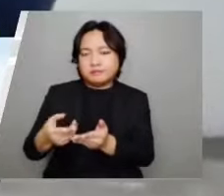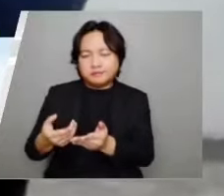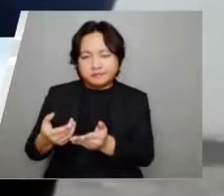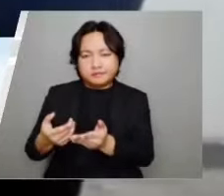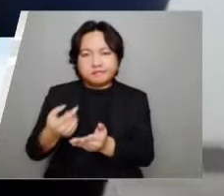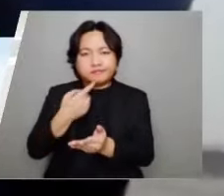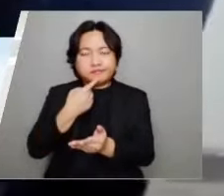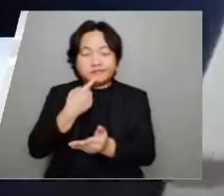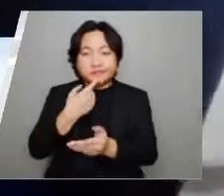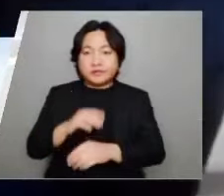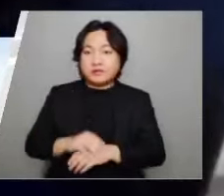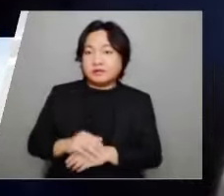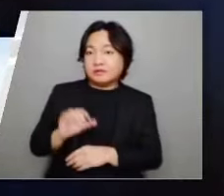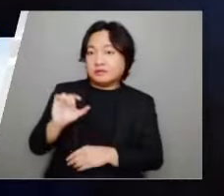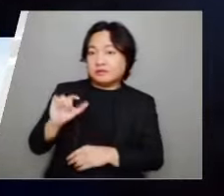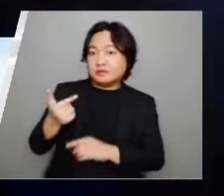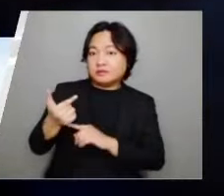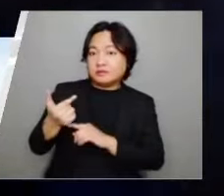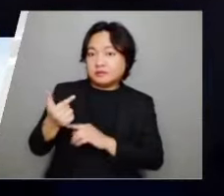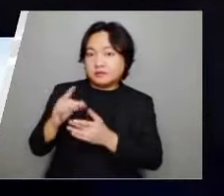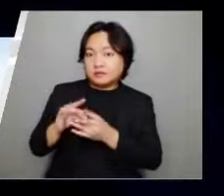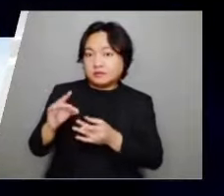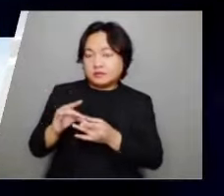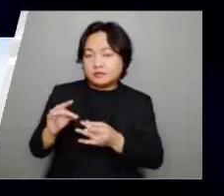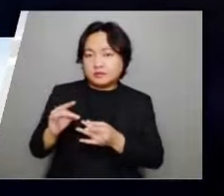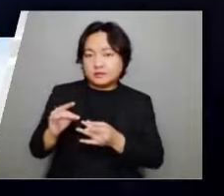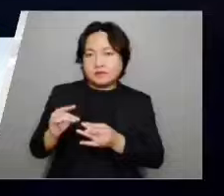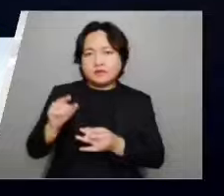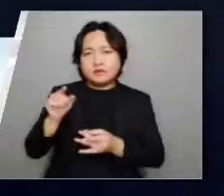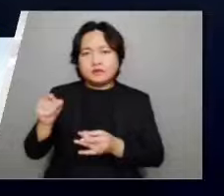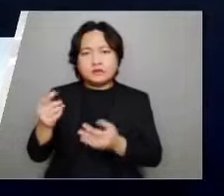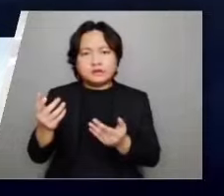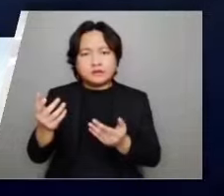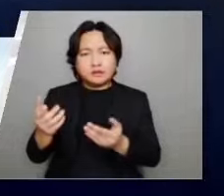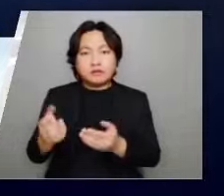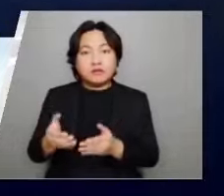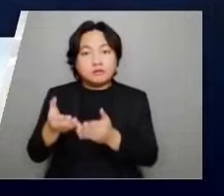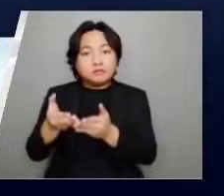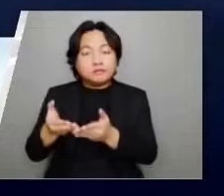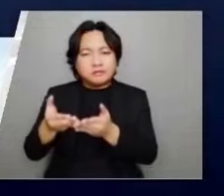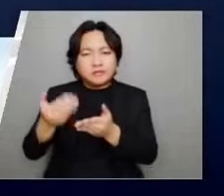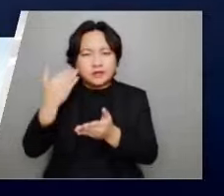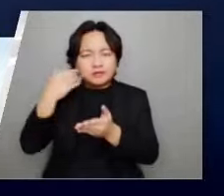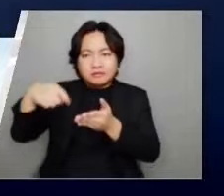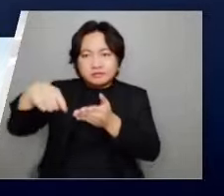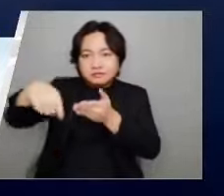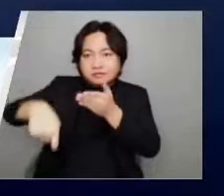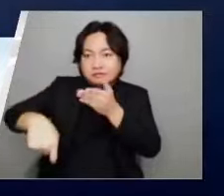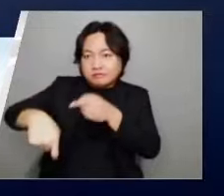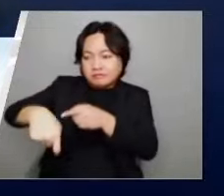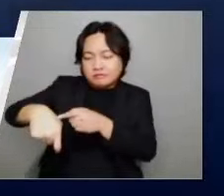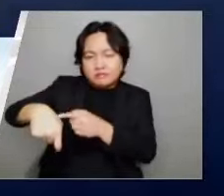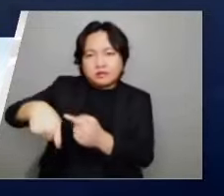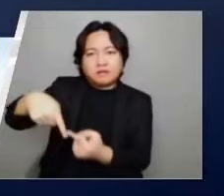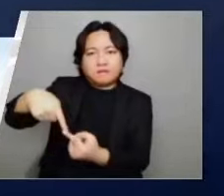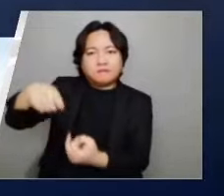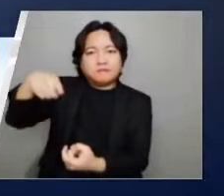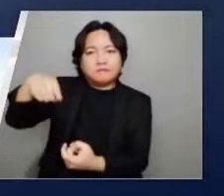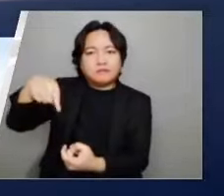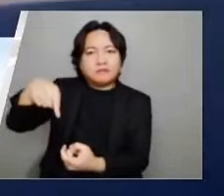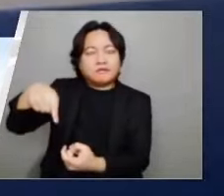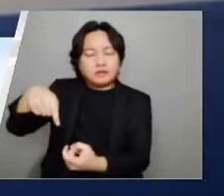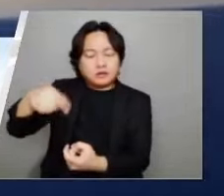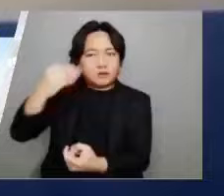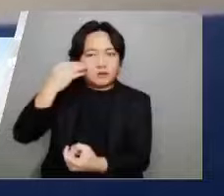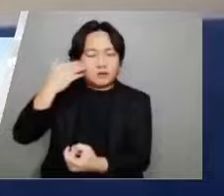Tagalog. Nakaangkla ang barko sa bayan ng Bawan nang maputol ang angkla nito at natangay ng malalakas na alon. Sakay nito ang